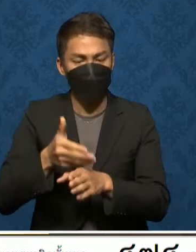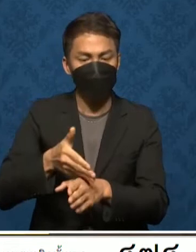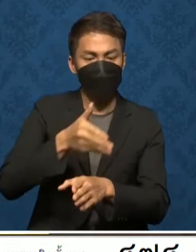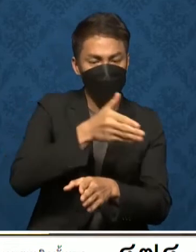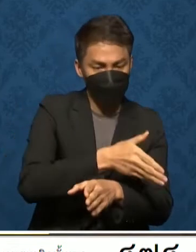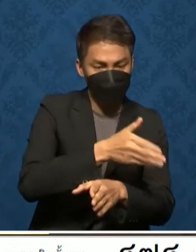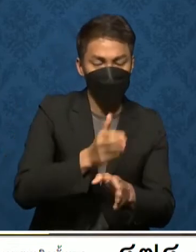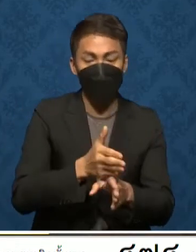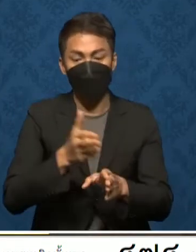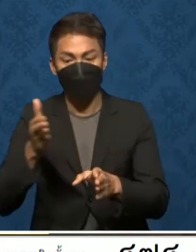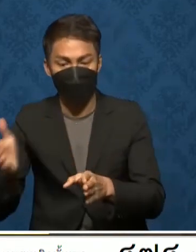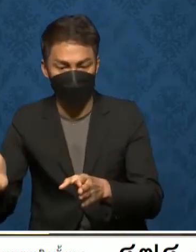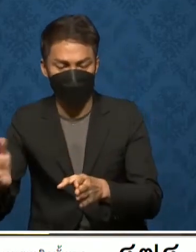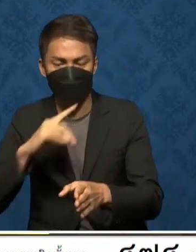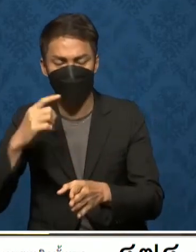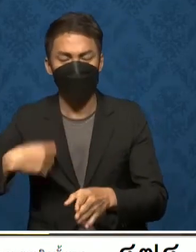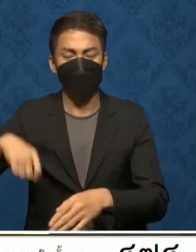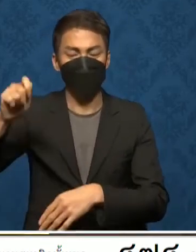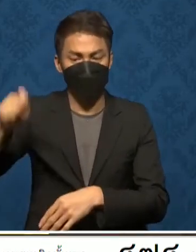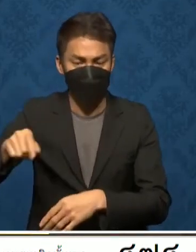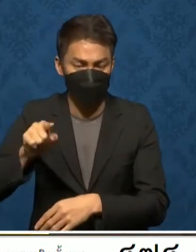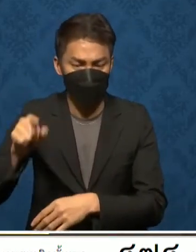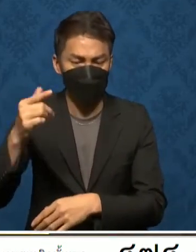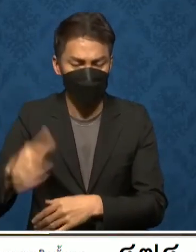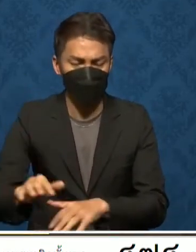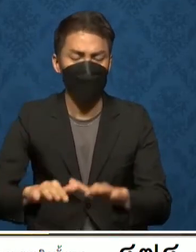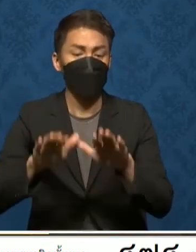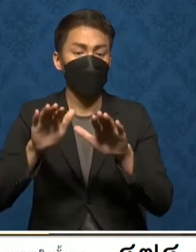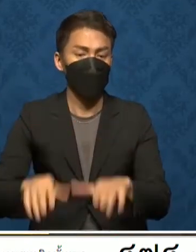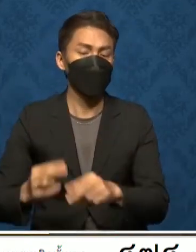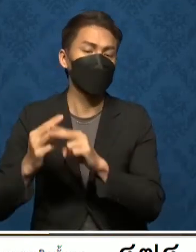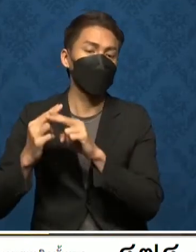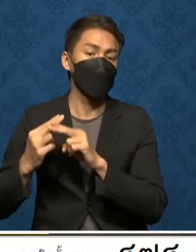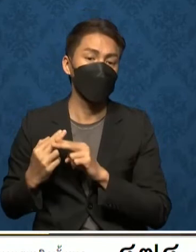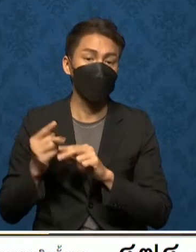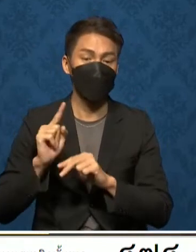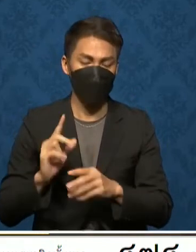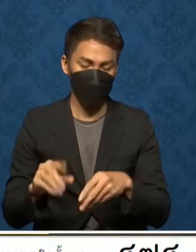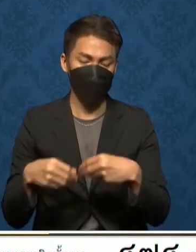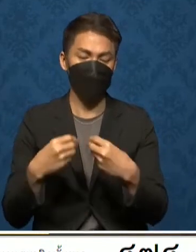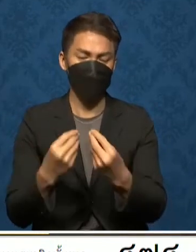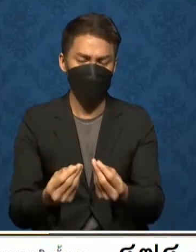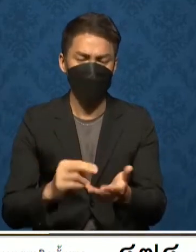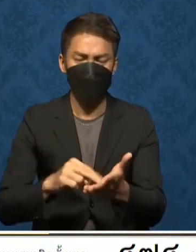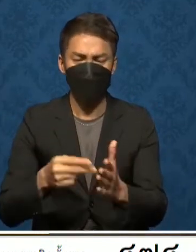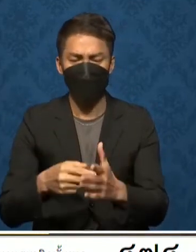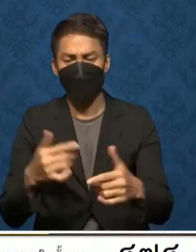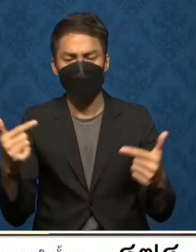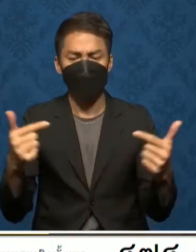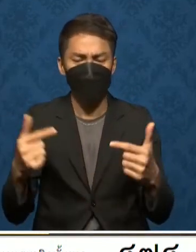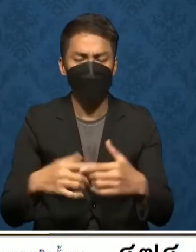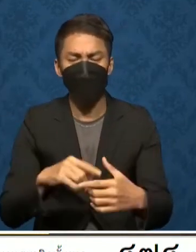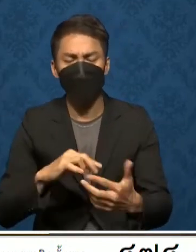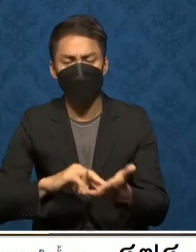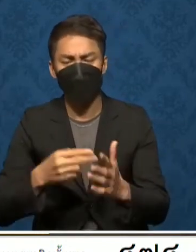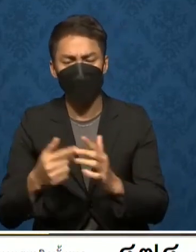แม้กระทั่งมีคำพิพากษาศาลแล้วก็ตามคือลดภาระการเป็นโจทย์เป็นจำเลยนะครับแล้วก็ท